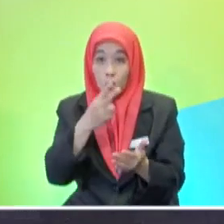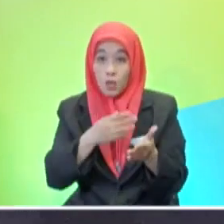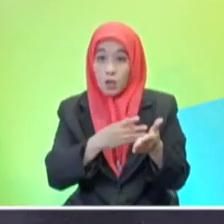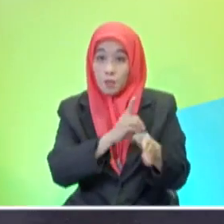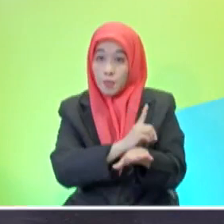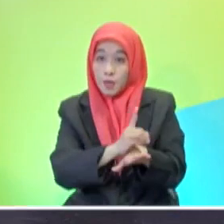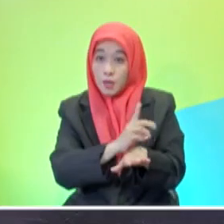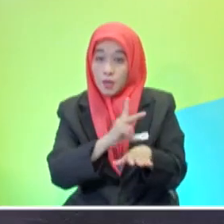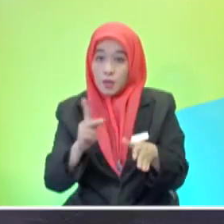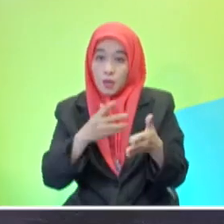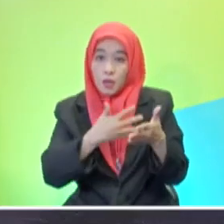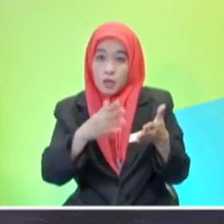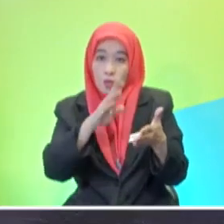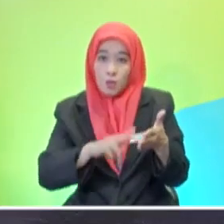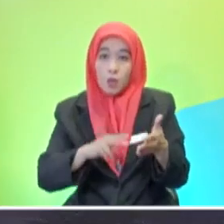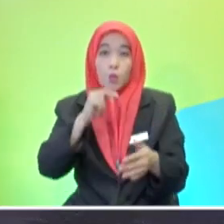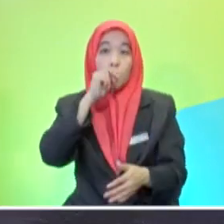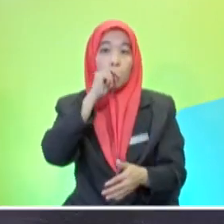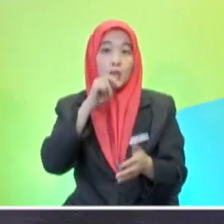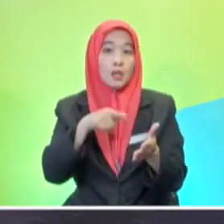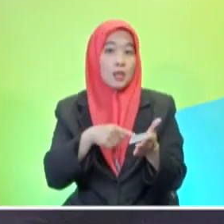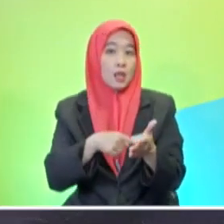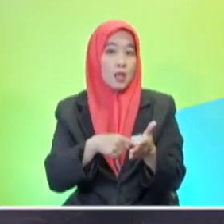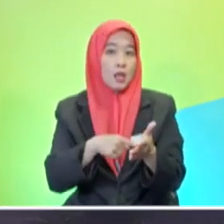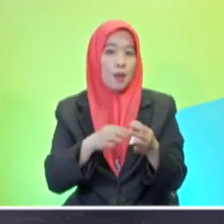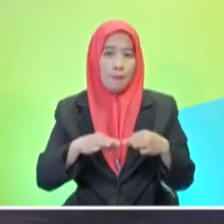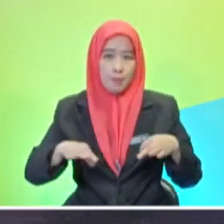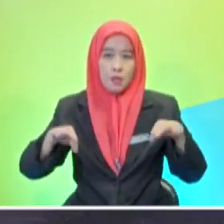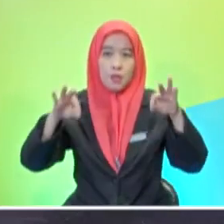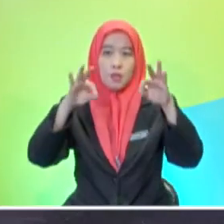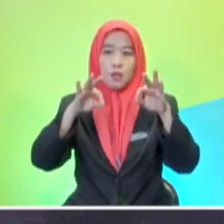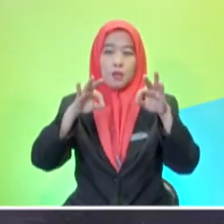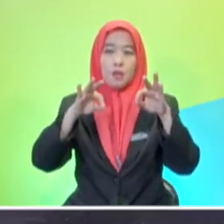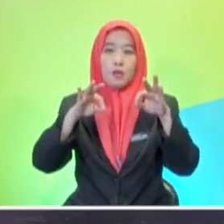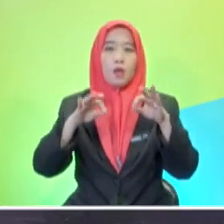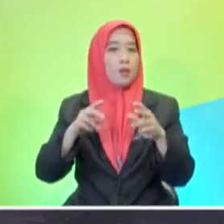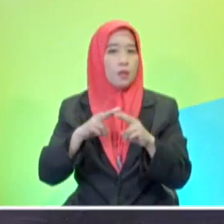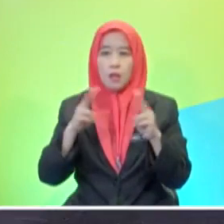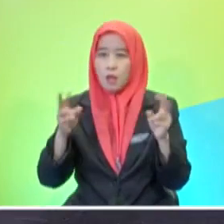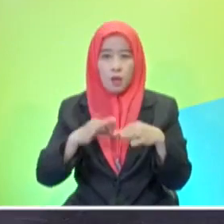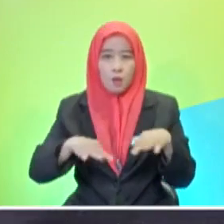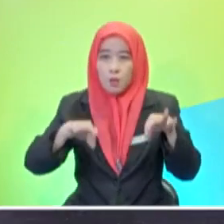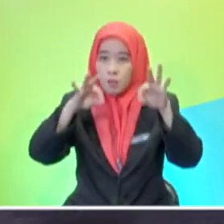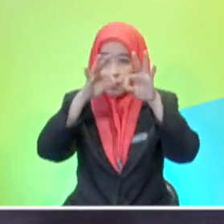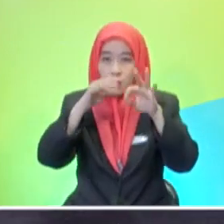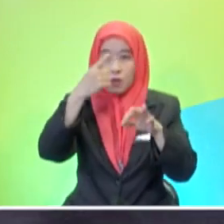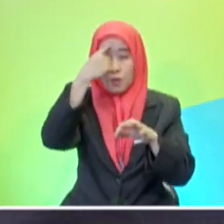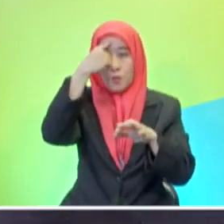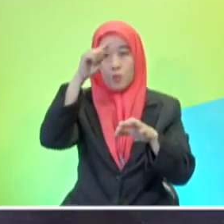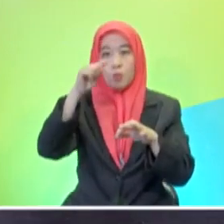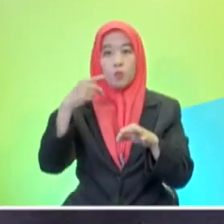buat kesimpulan bahawa nutrien ini penting ke tidak kepada tumbuhan Syafiqah? Sangat penting cikgu. Untuk membantu dia